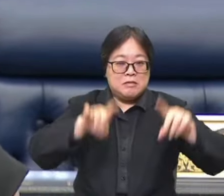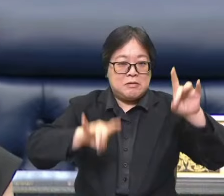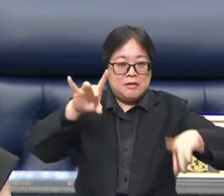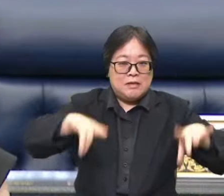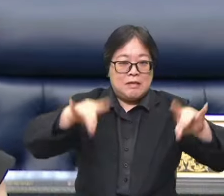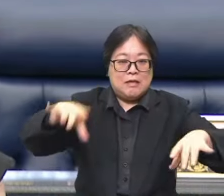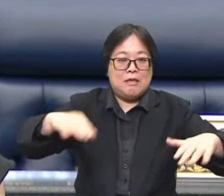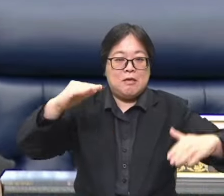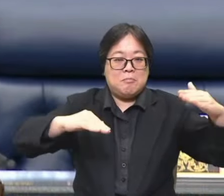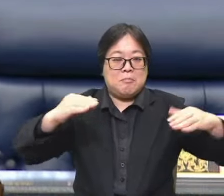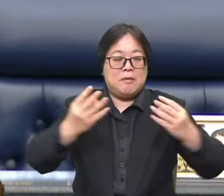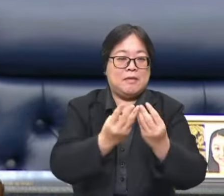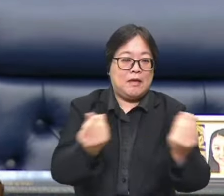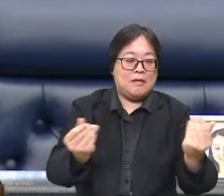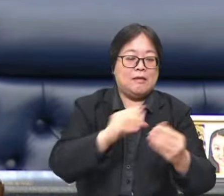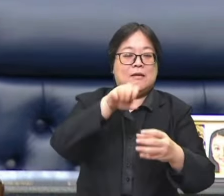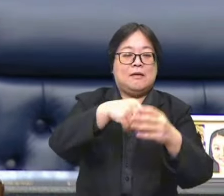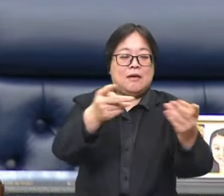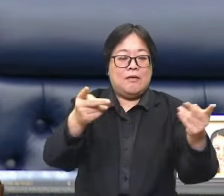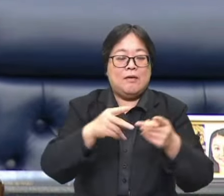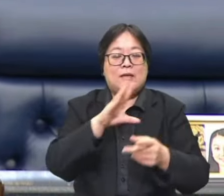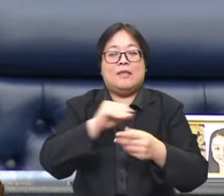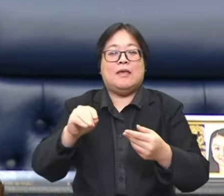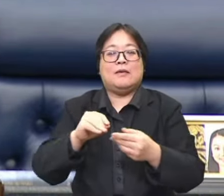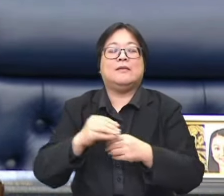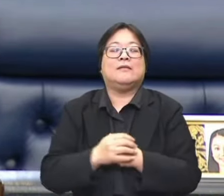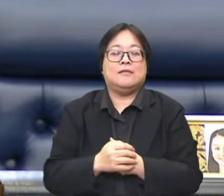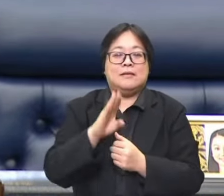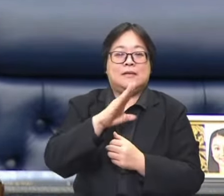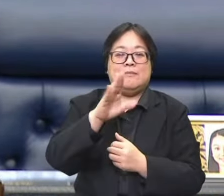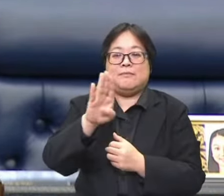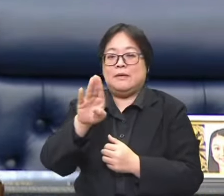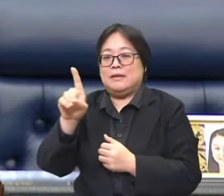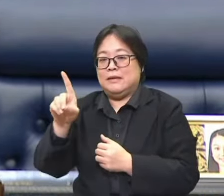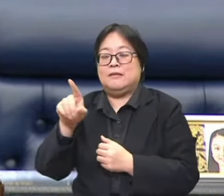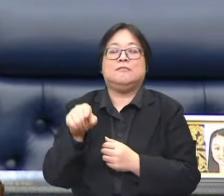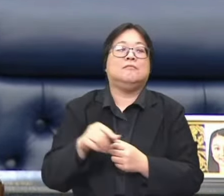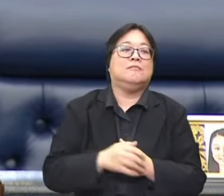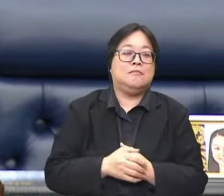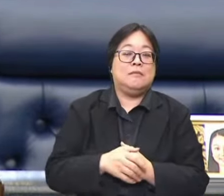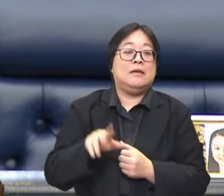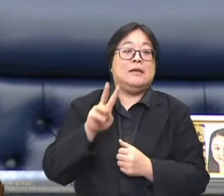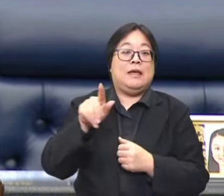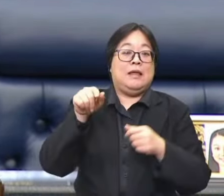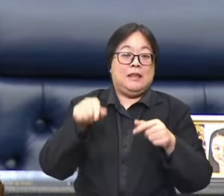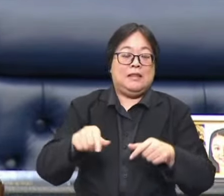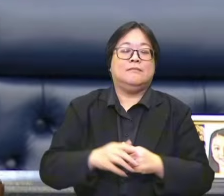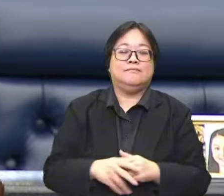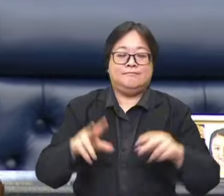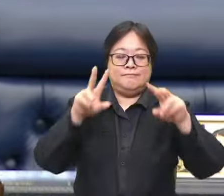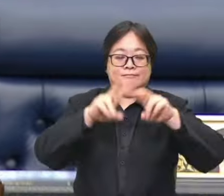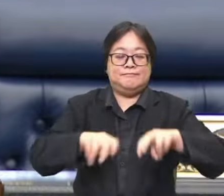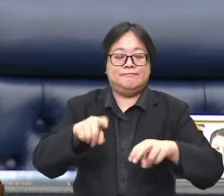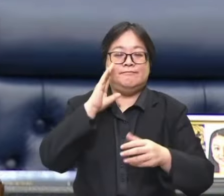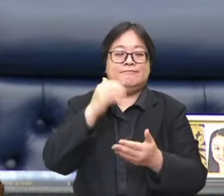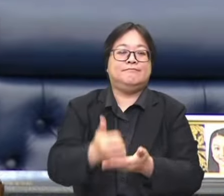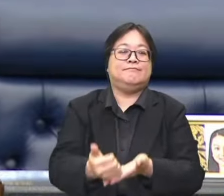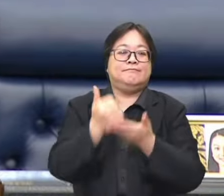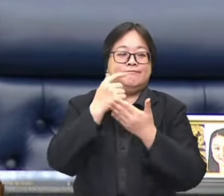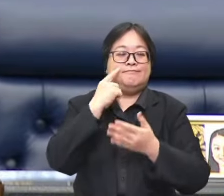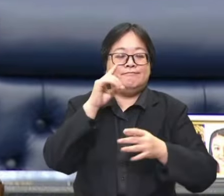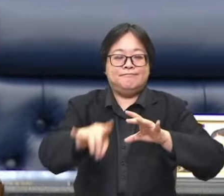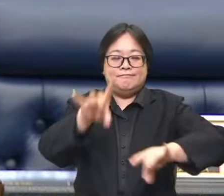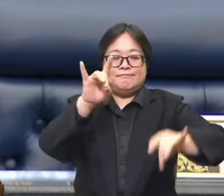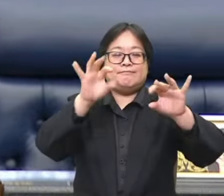di kawasan berisiko termasuklah kawasan Central Business District yang Kuala Lumpur, dan kajian ini membantu dalam mengenal